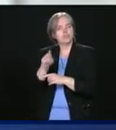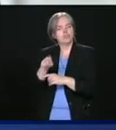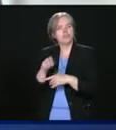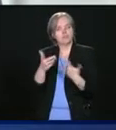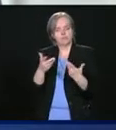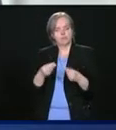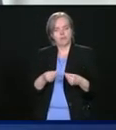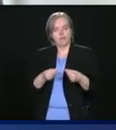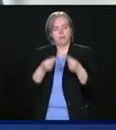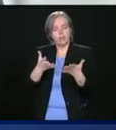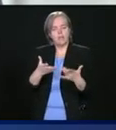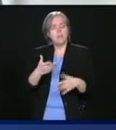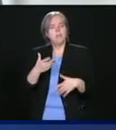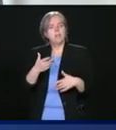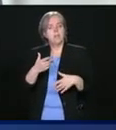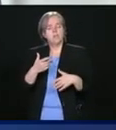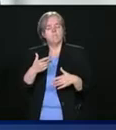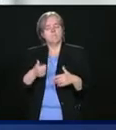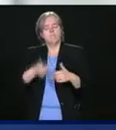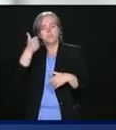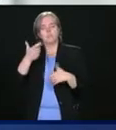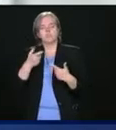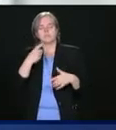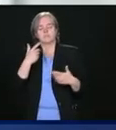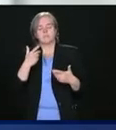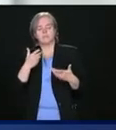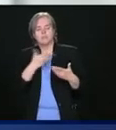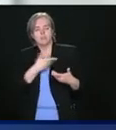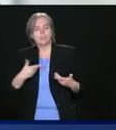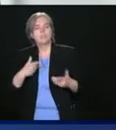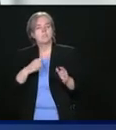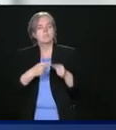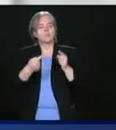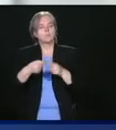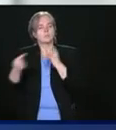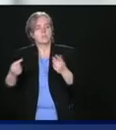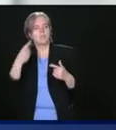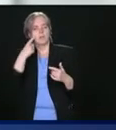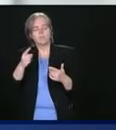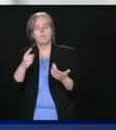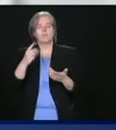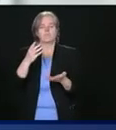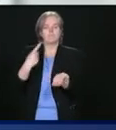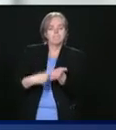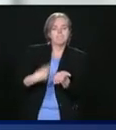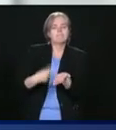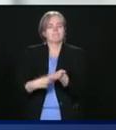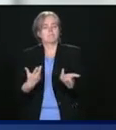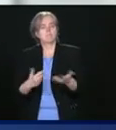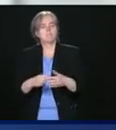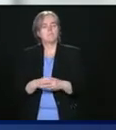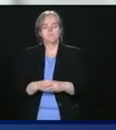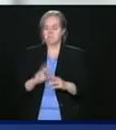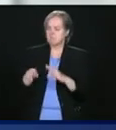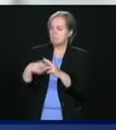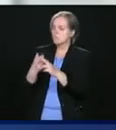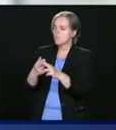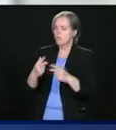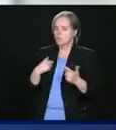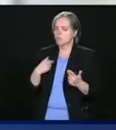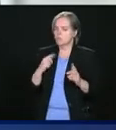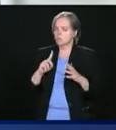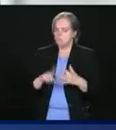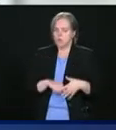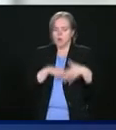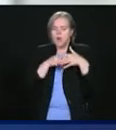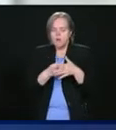que vous pensez qu'on pourrait accélérer le paiement de certains prêts, par exemple? Certains se plaignent que cela